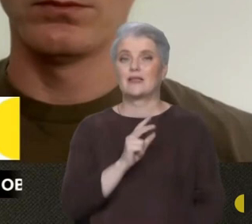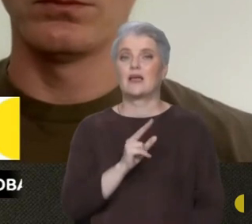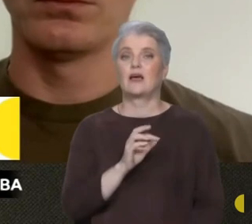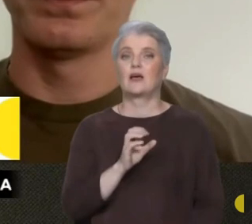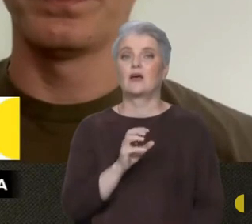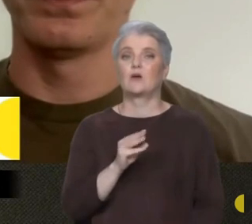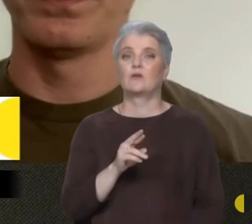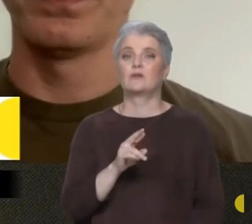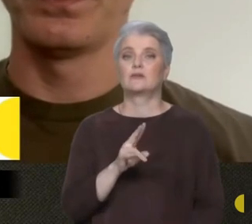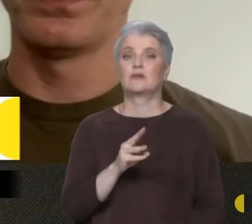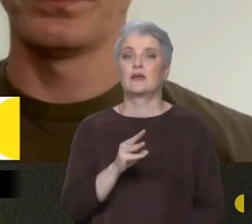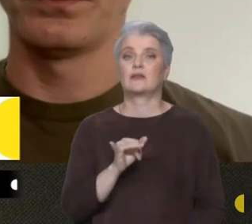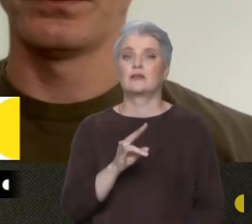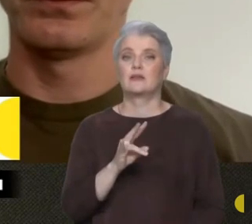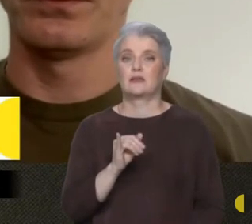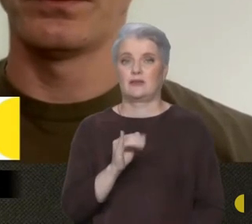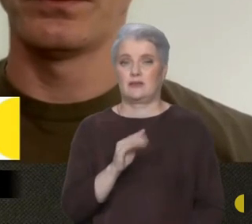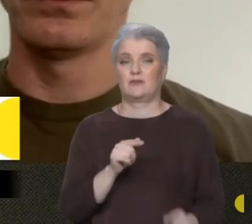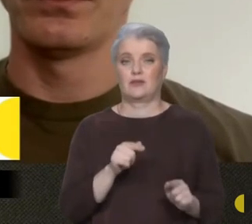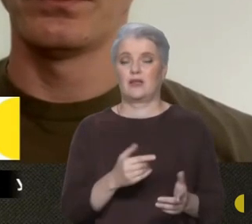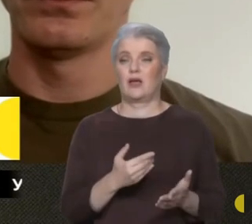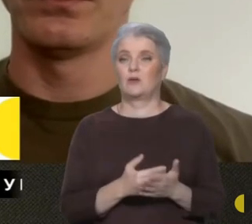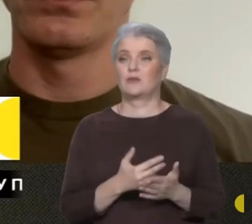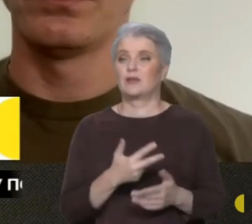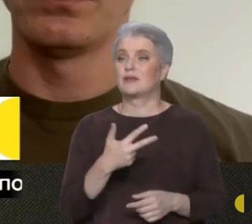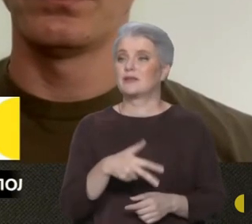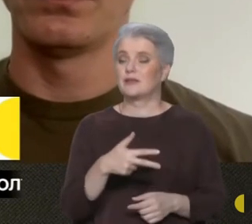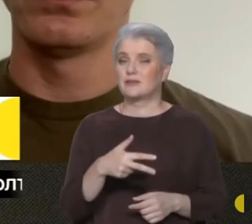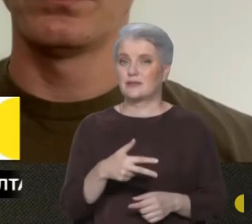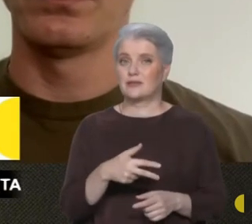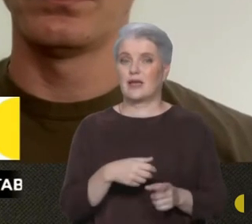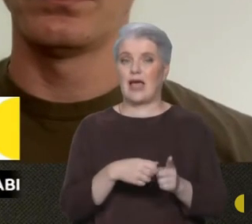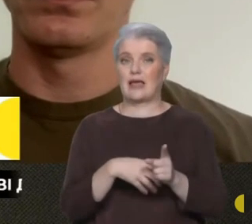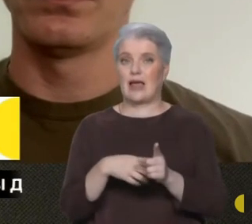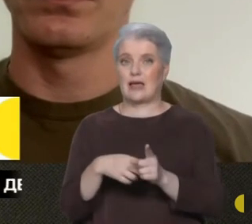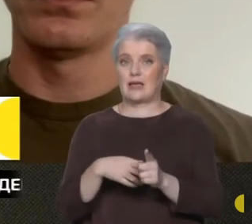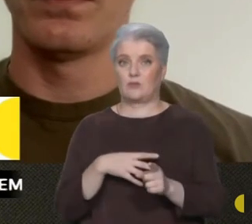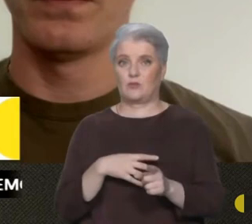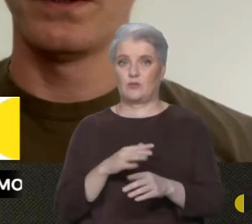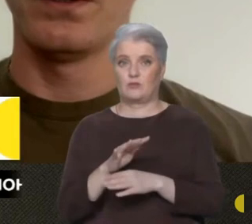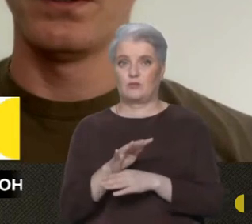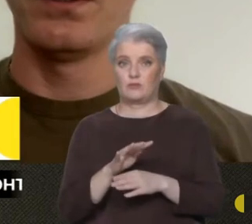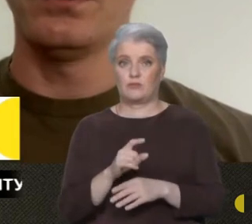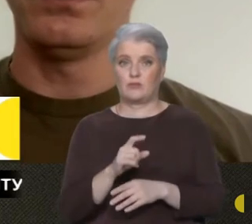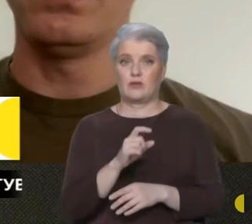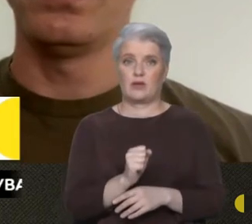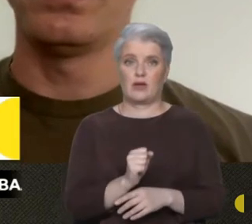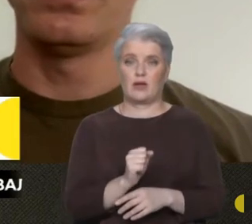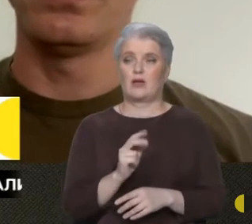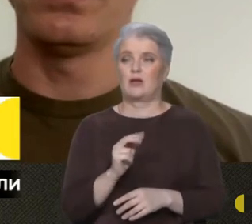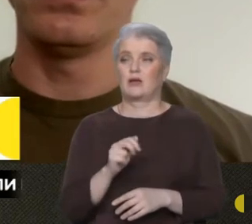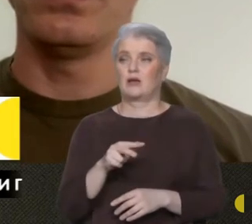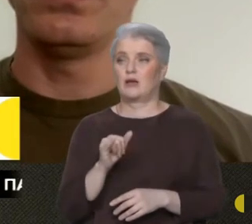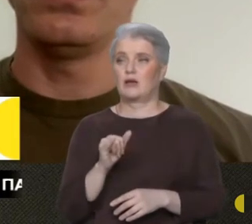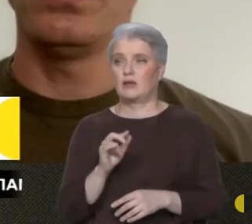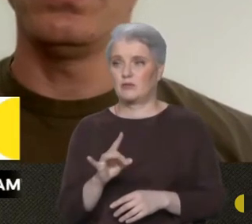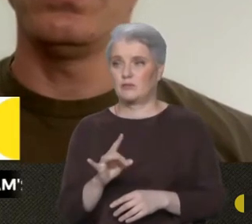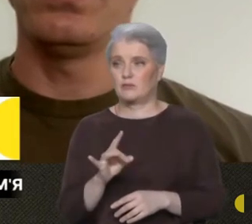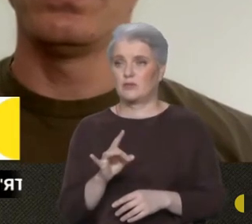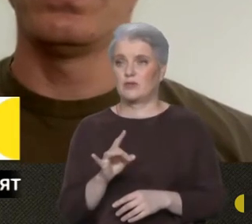сили озвучили, фактично там близько 30 ракет було випущено, і хашки, і калібри, і